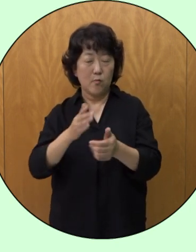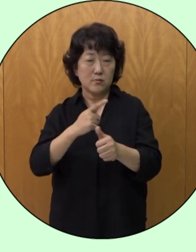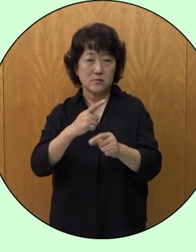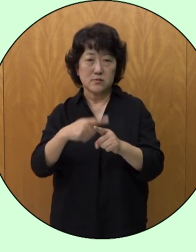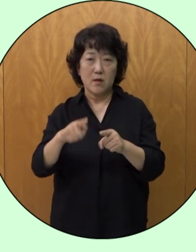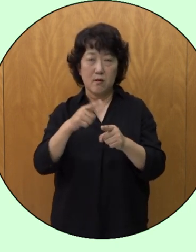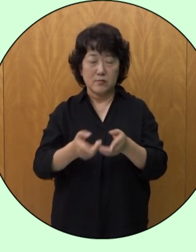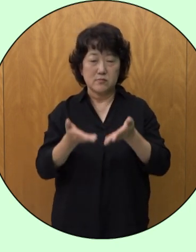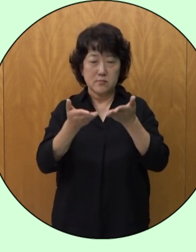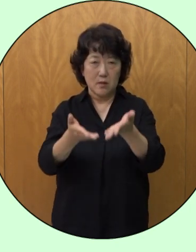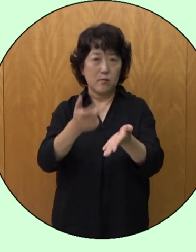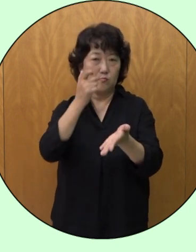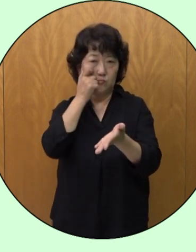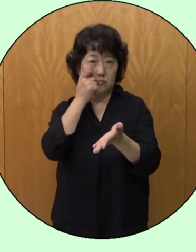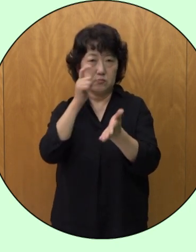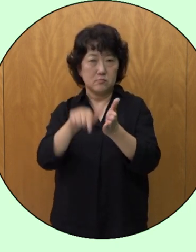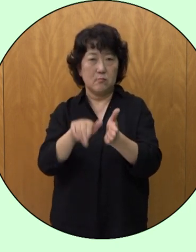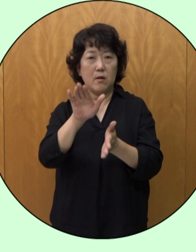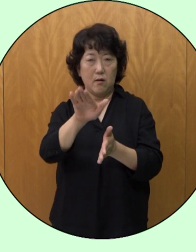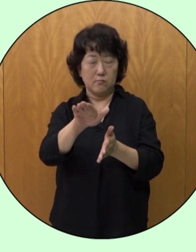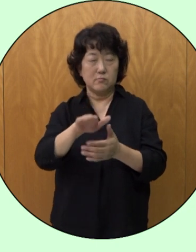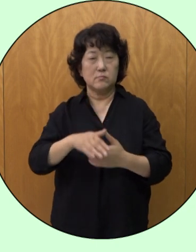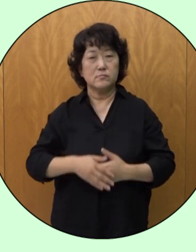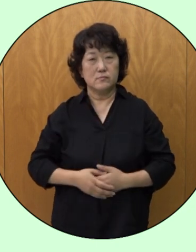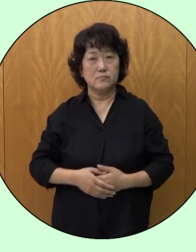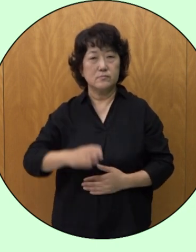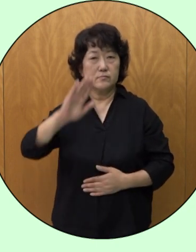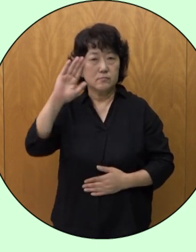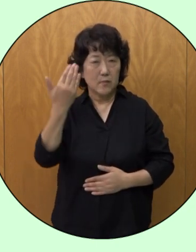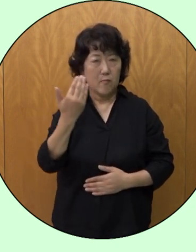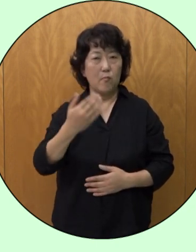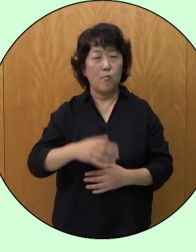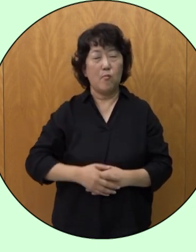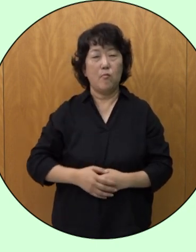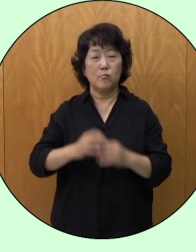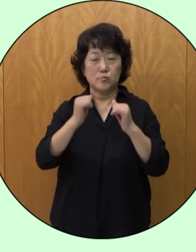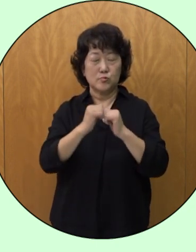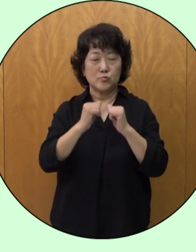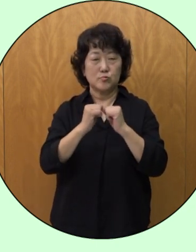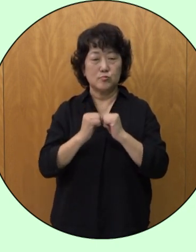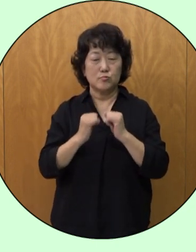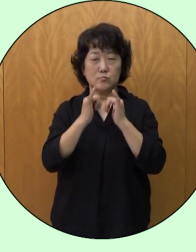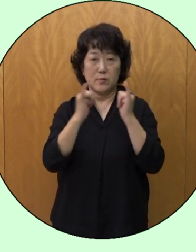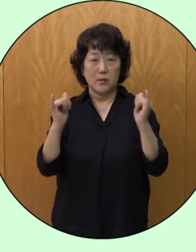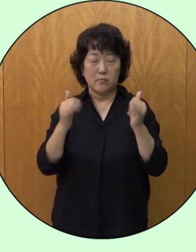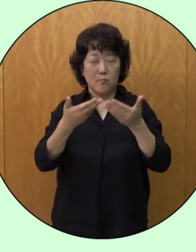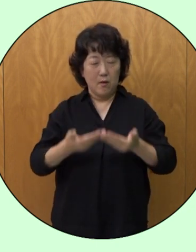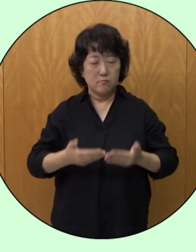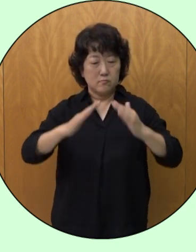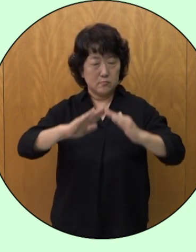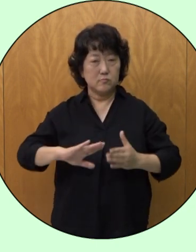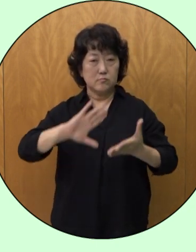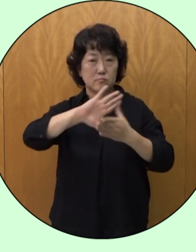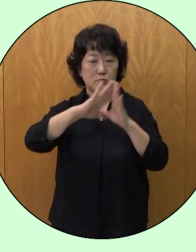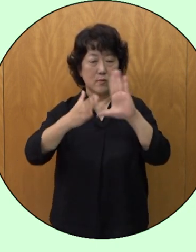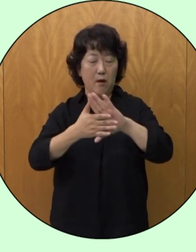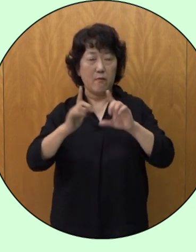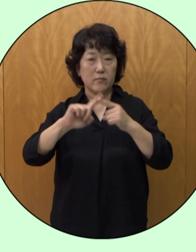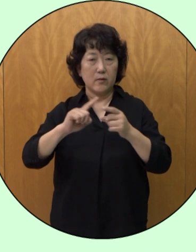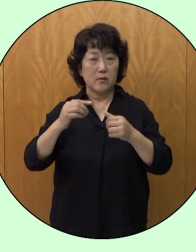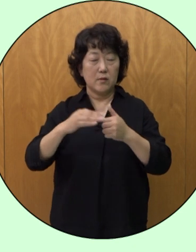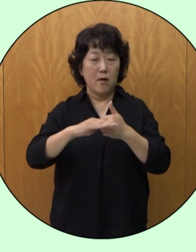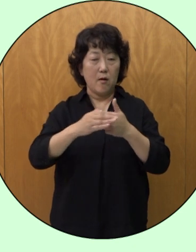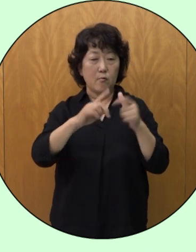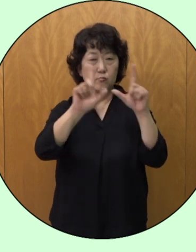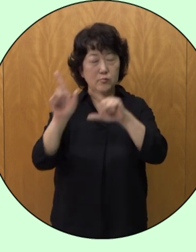供が難しいことがございました。しかし、住民の安全安心かつ文化的な暮らしを守る